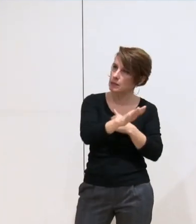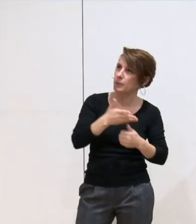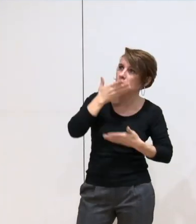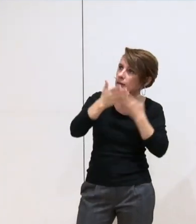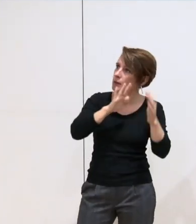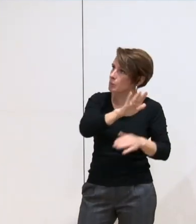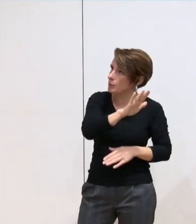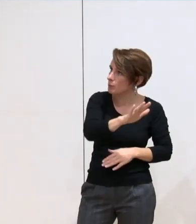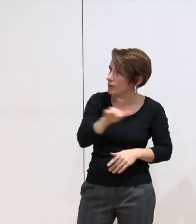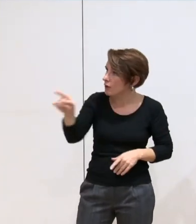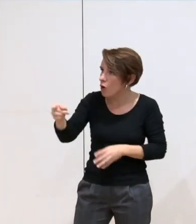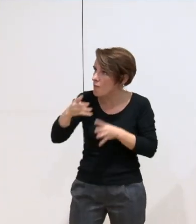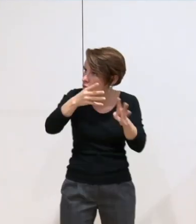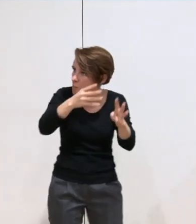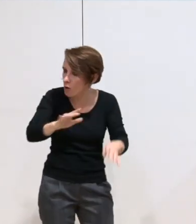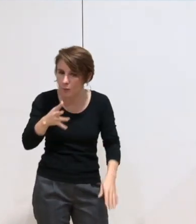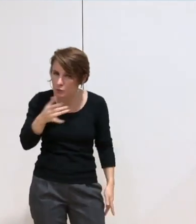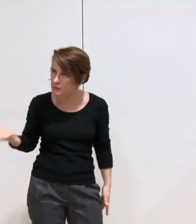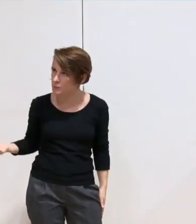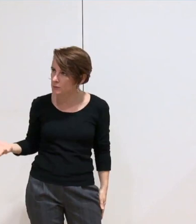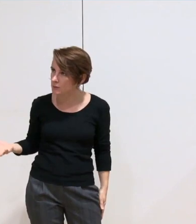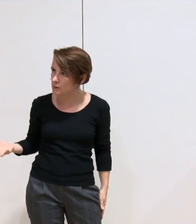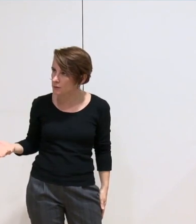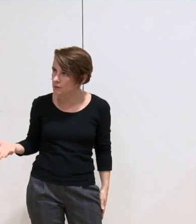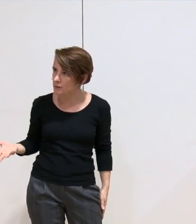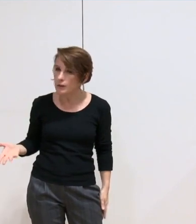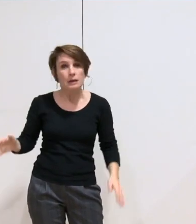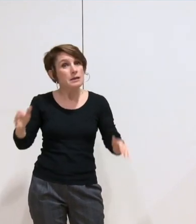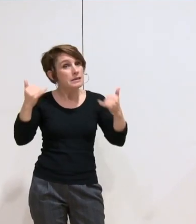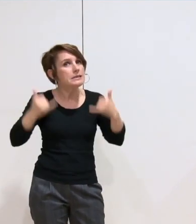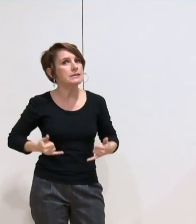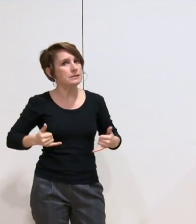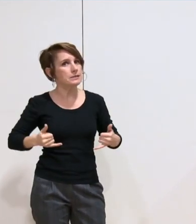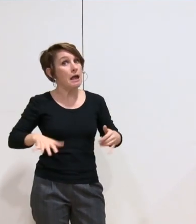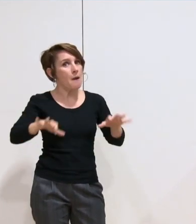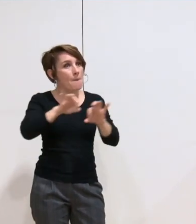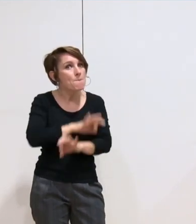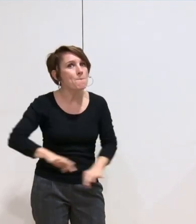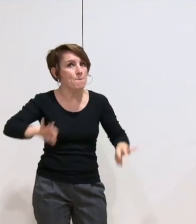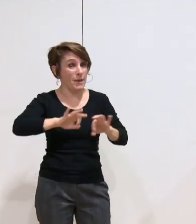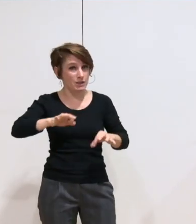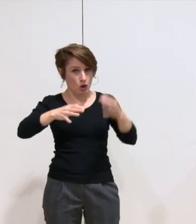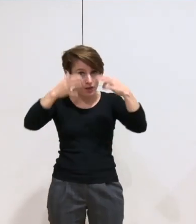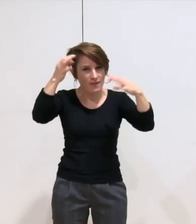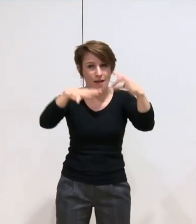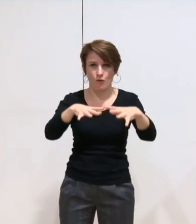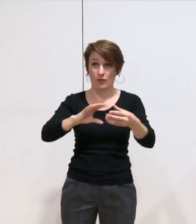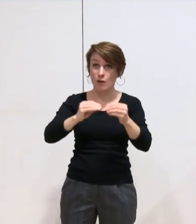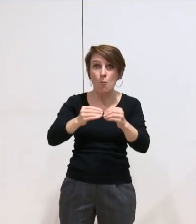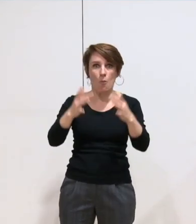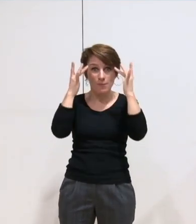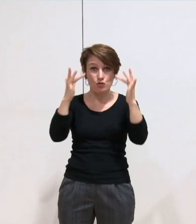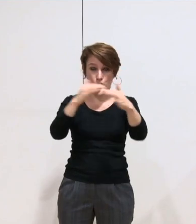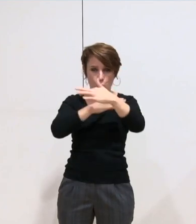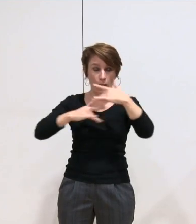moquez-vous ? De qui vous moquez-vous ? Personne ici n'a inventé le malaise du milieu culturel. Il